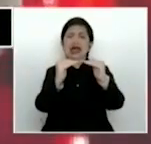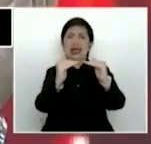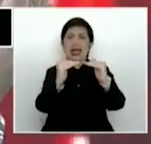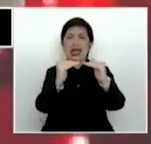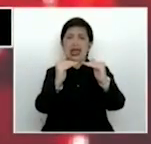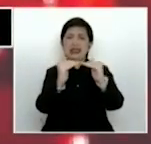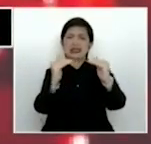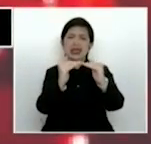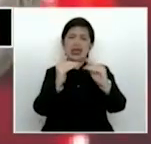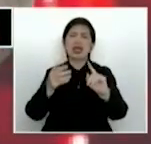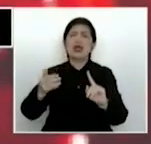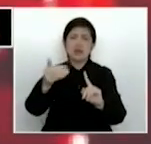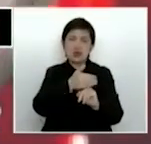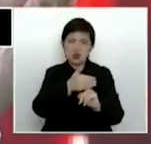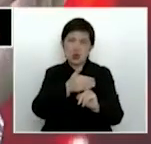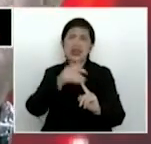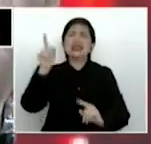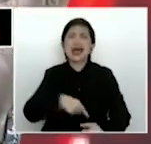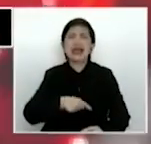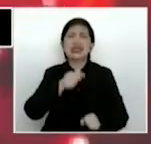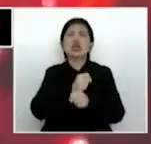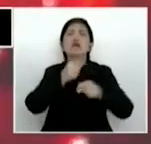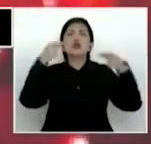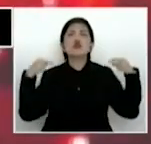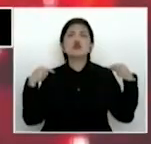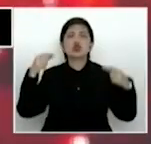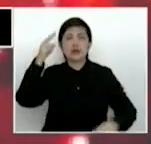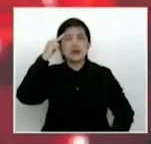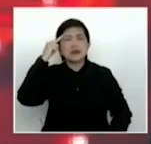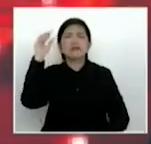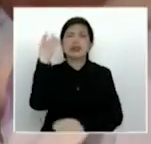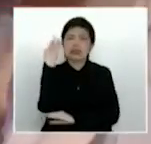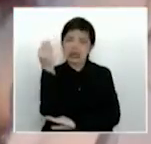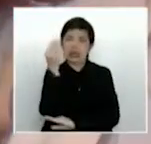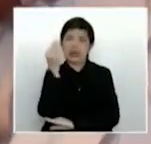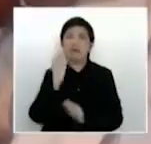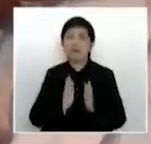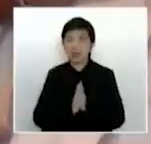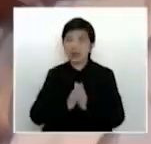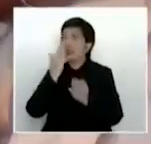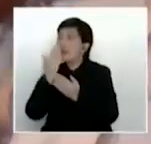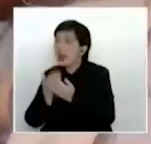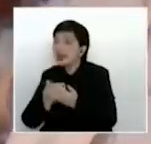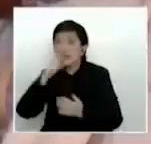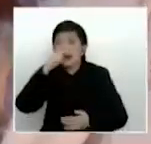dengan perlindungan oleh Gubernur dan pemimpin Jakarta makasihik terima kasih Bapak rituan